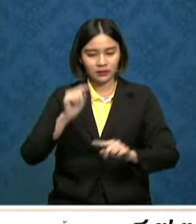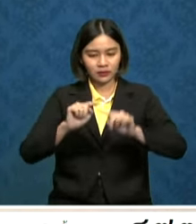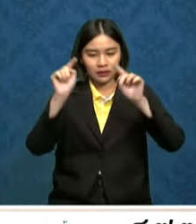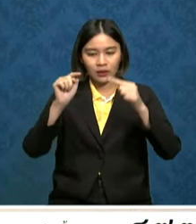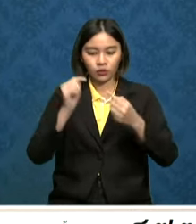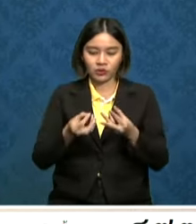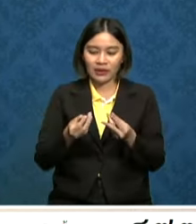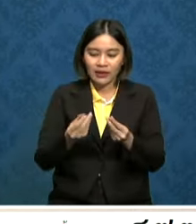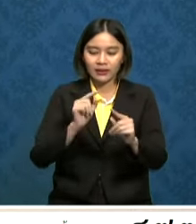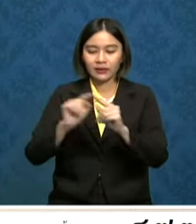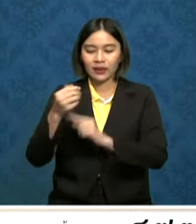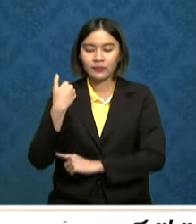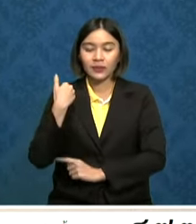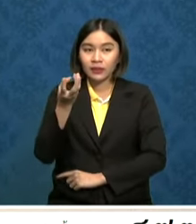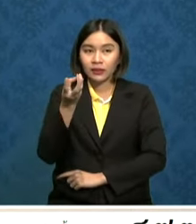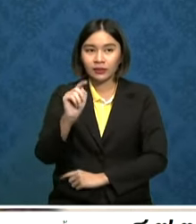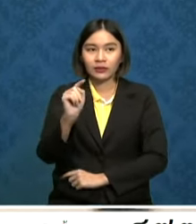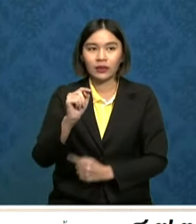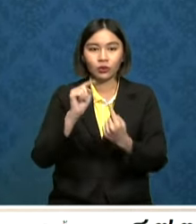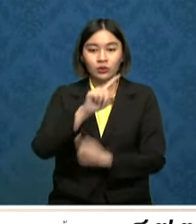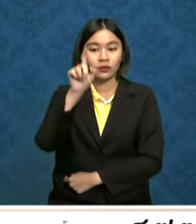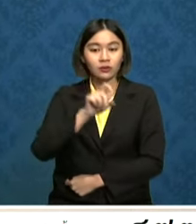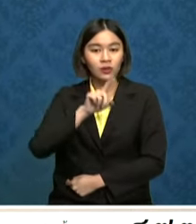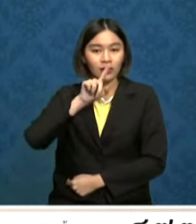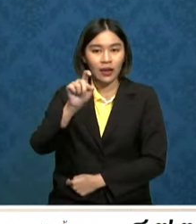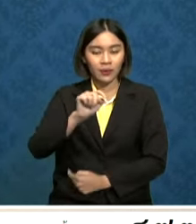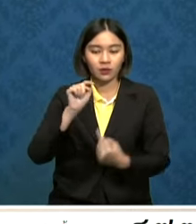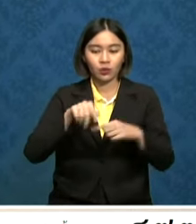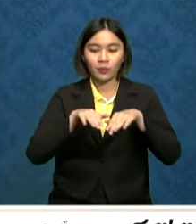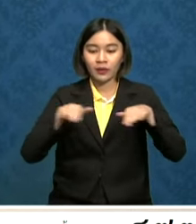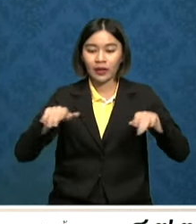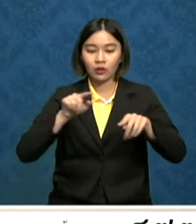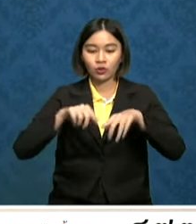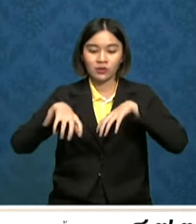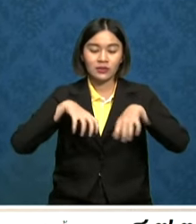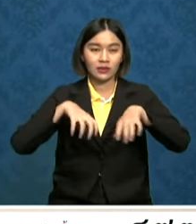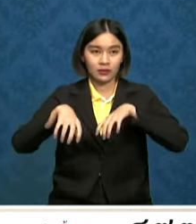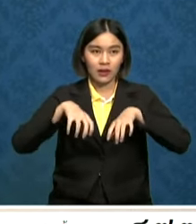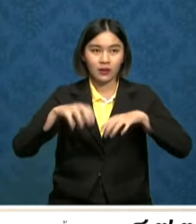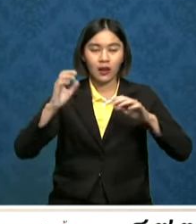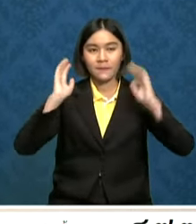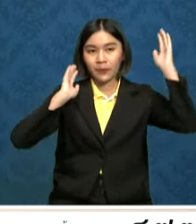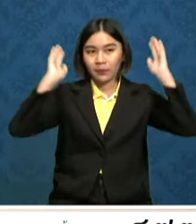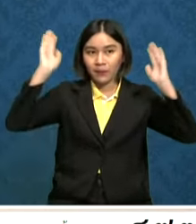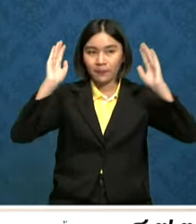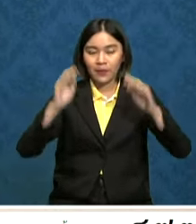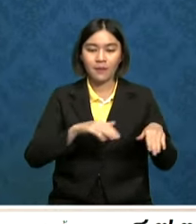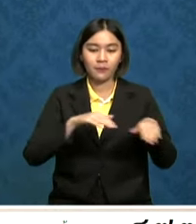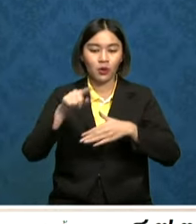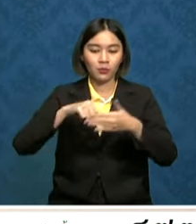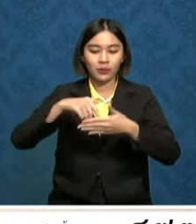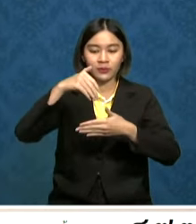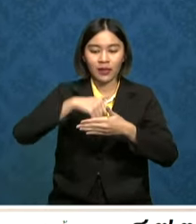เชิงรายละเอียดเล็กน้อยนะครับนั่นก็คือคำถามที่ว่ามาตรการในการจัดประชามติพร้อมการเลือกตั้งให้สะดวก